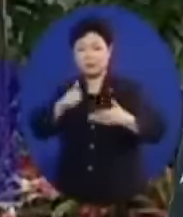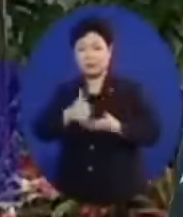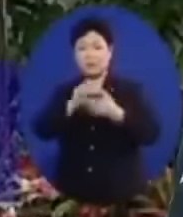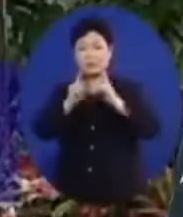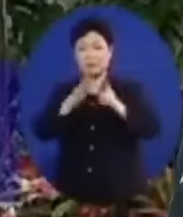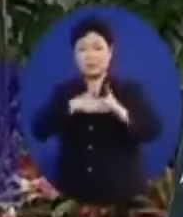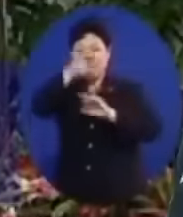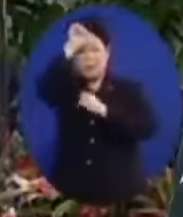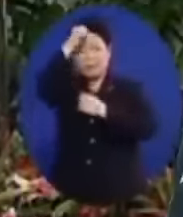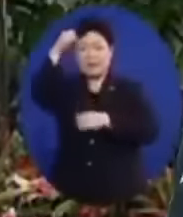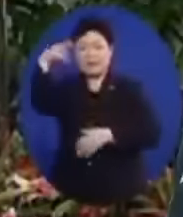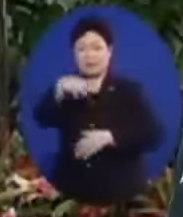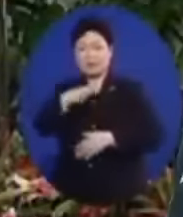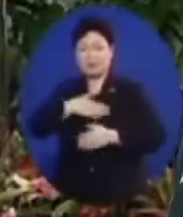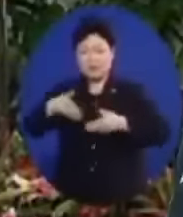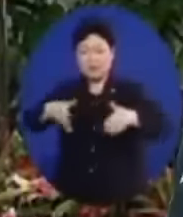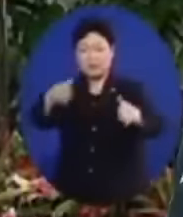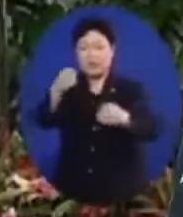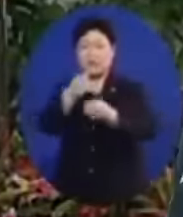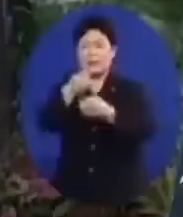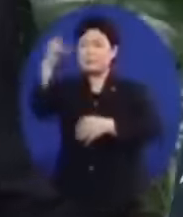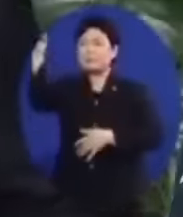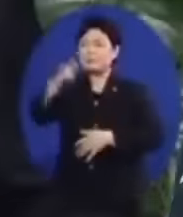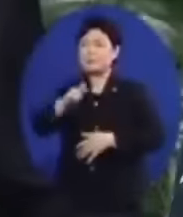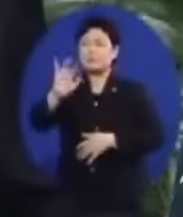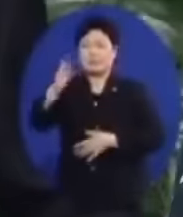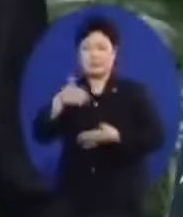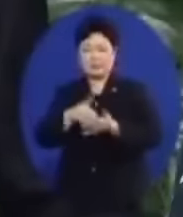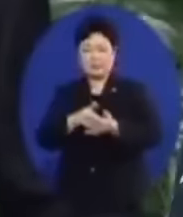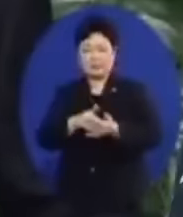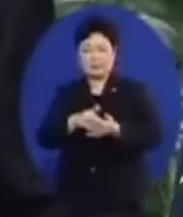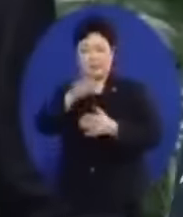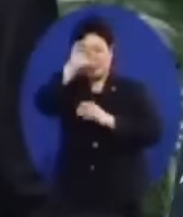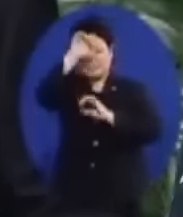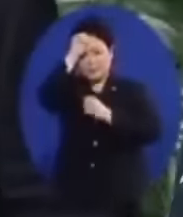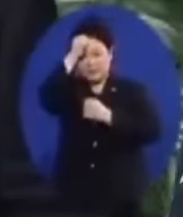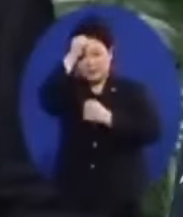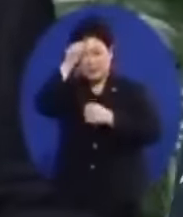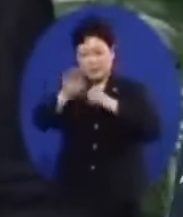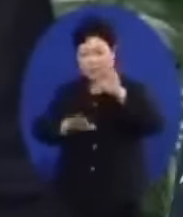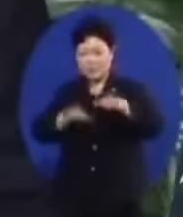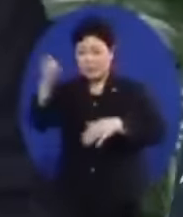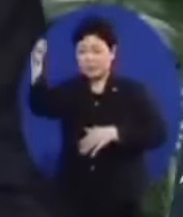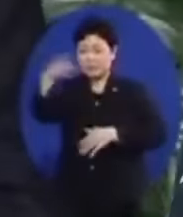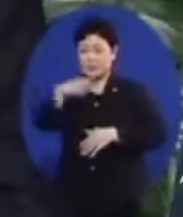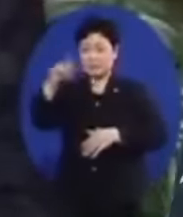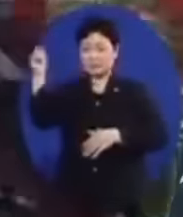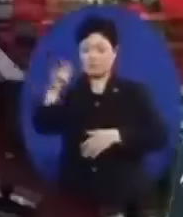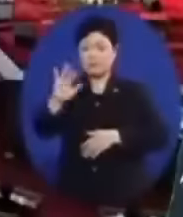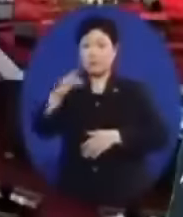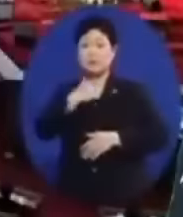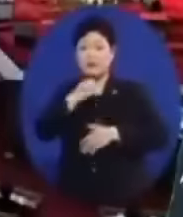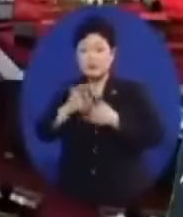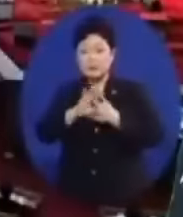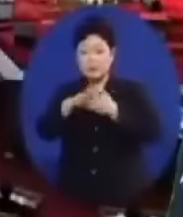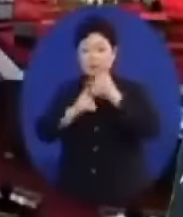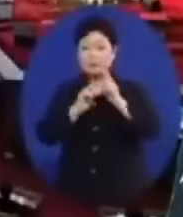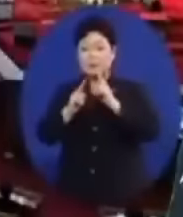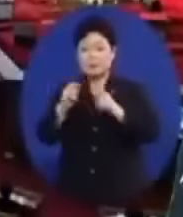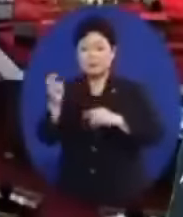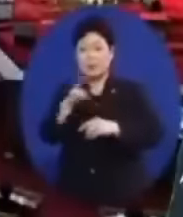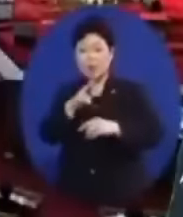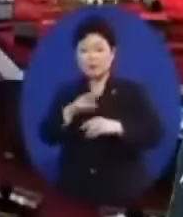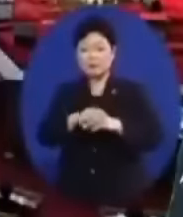된다. 그러므로 내 발에 등이 되고 빛이 되기 위해서는 이 하나님 성경 말씀과